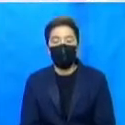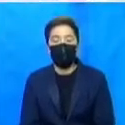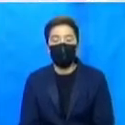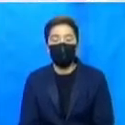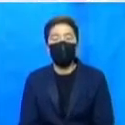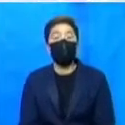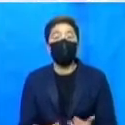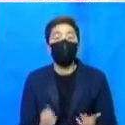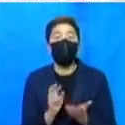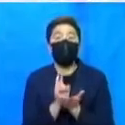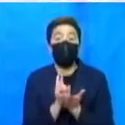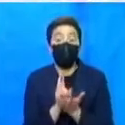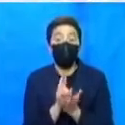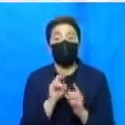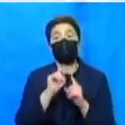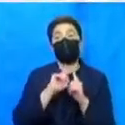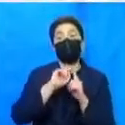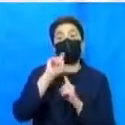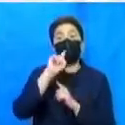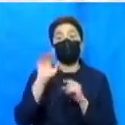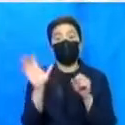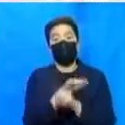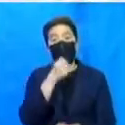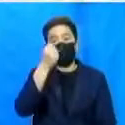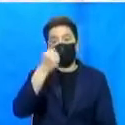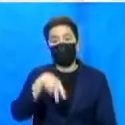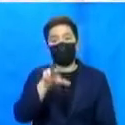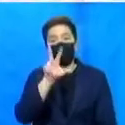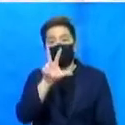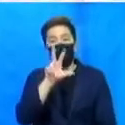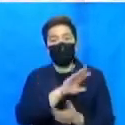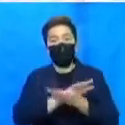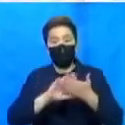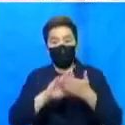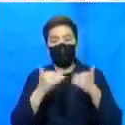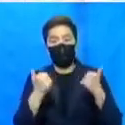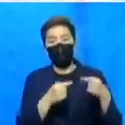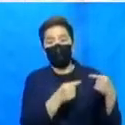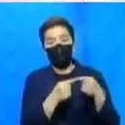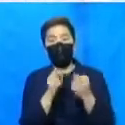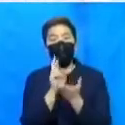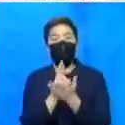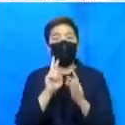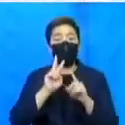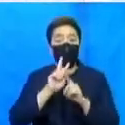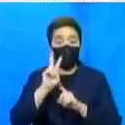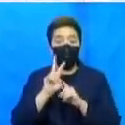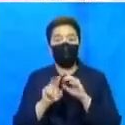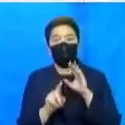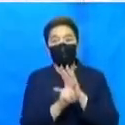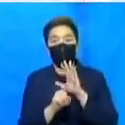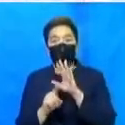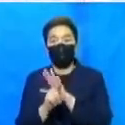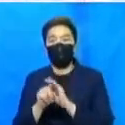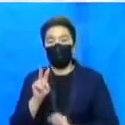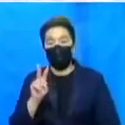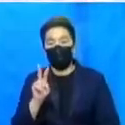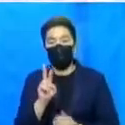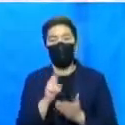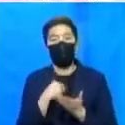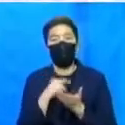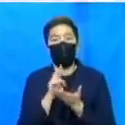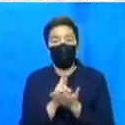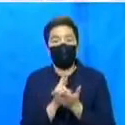ได้ทำการออกรางวัลอันดับที่1ครบ3ครั้งแล้วต่อไปจะทำการออกรางวัลอันดับที่2ออก2ครั้ง2อันดับ